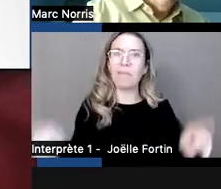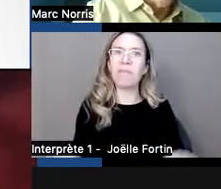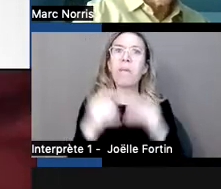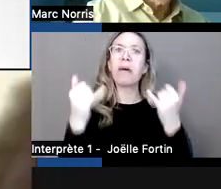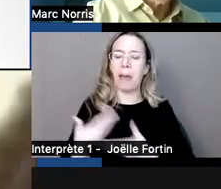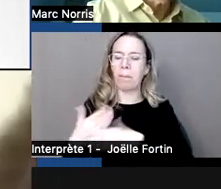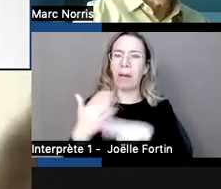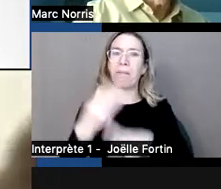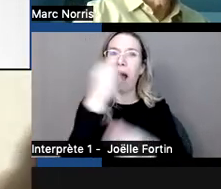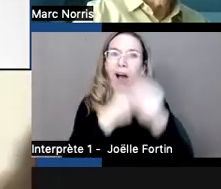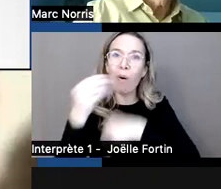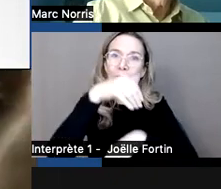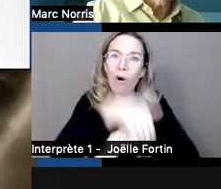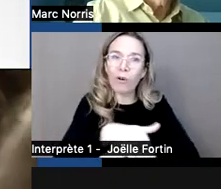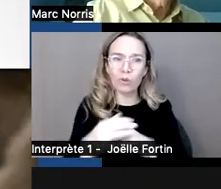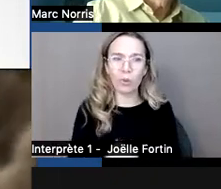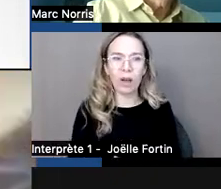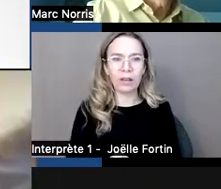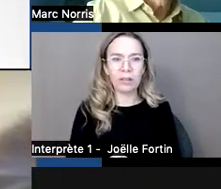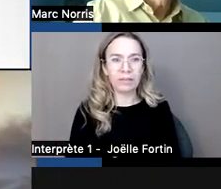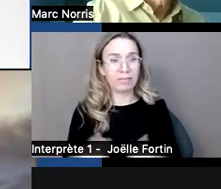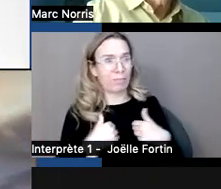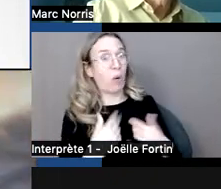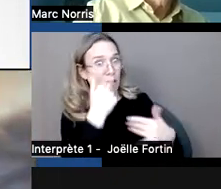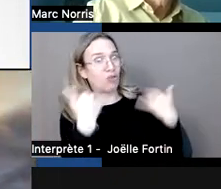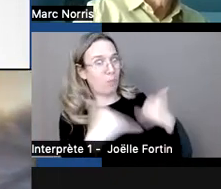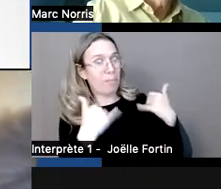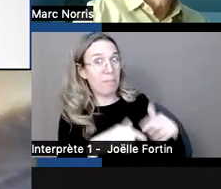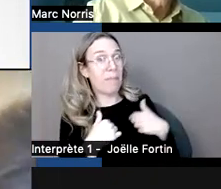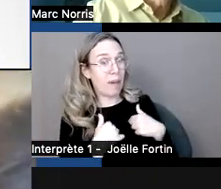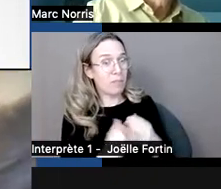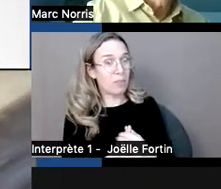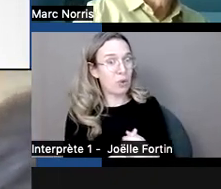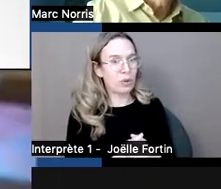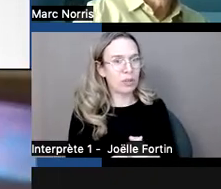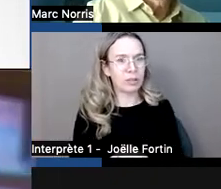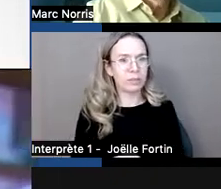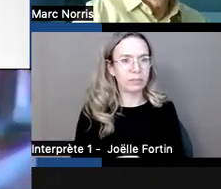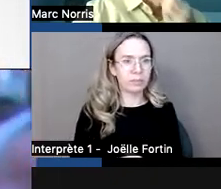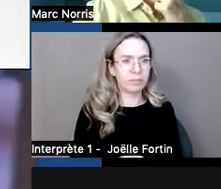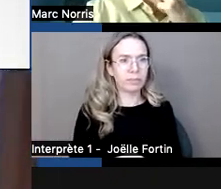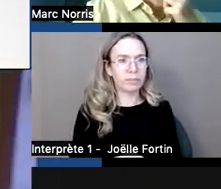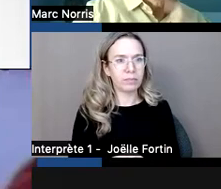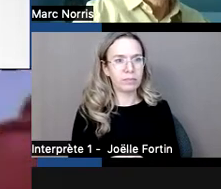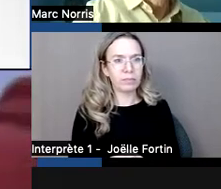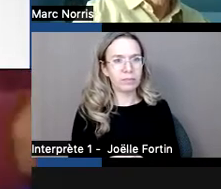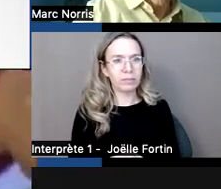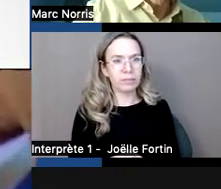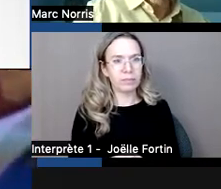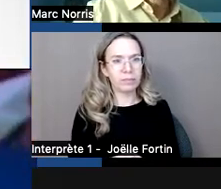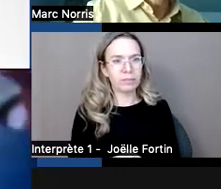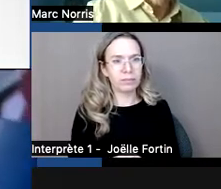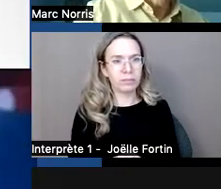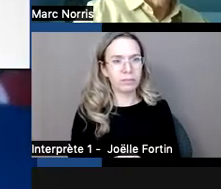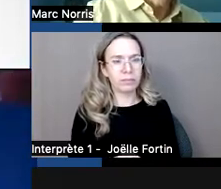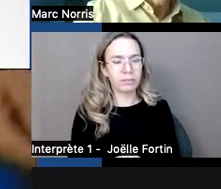la préparation du repas. Ça m'amuse. C'est un truc qui occupe un petit peu le temps et qui n'est pas